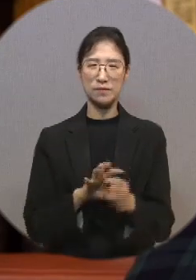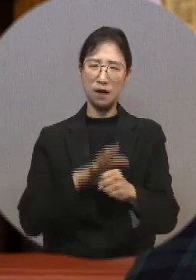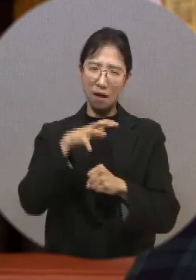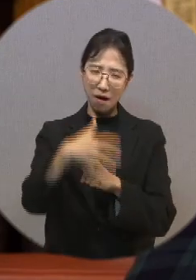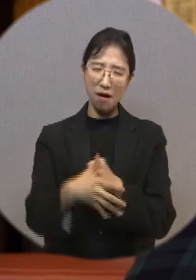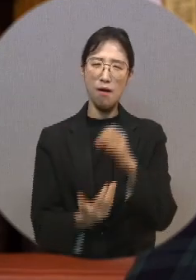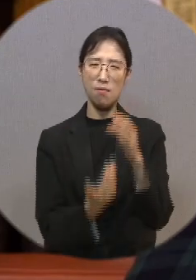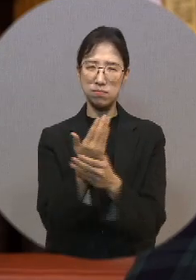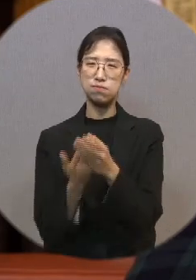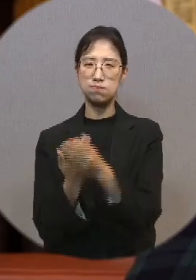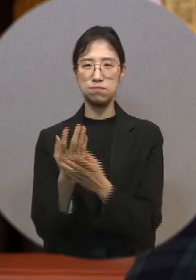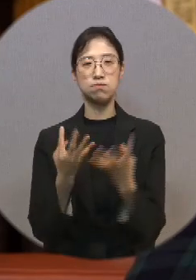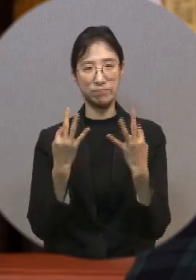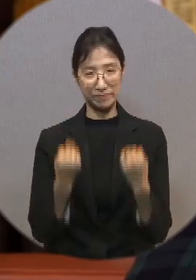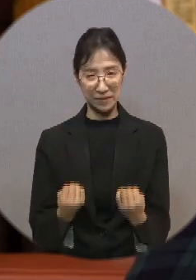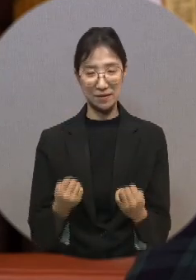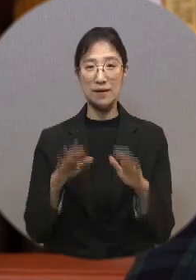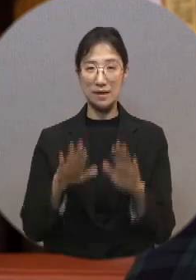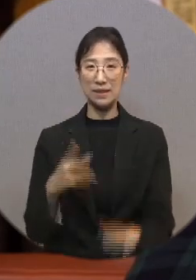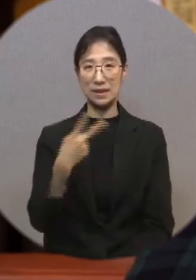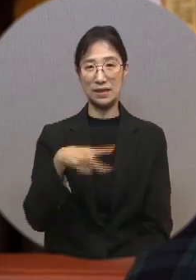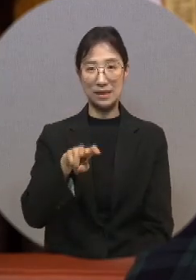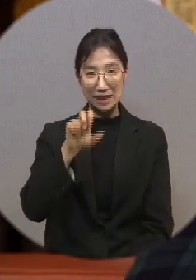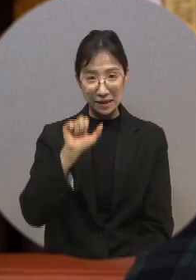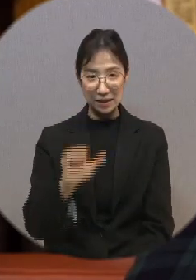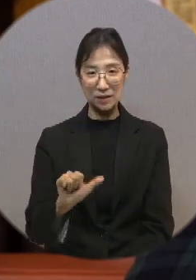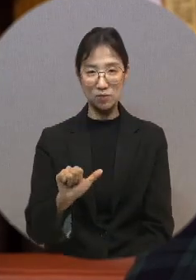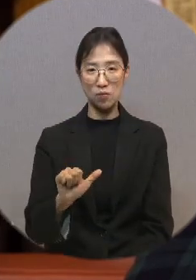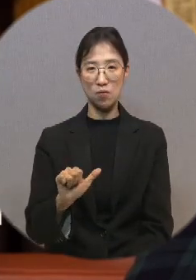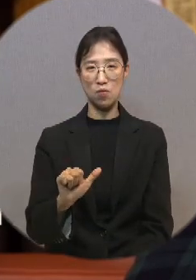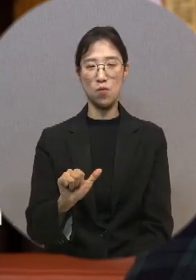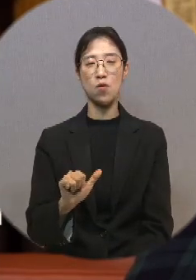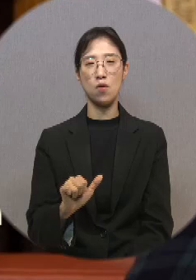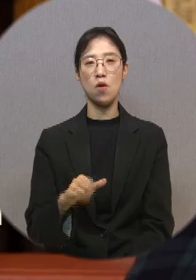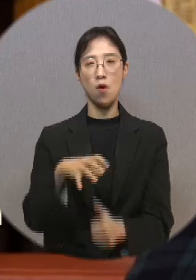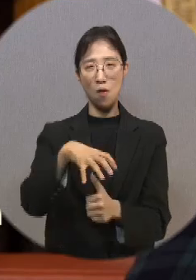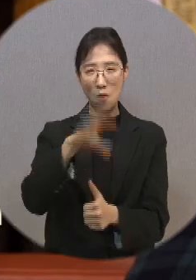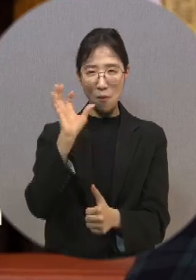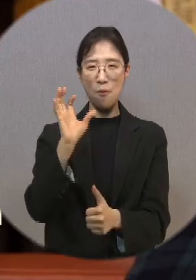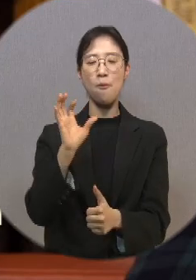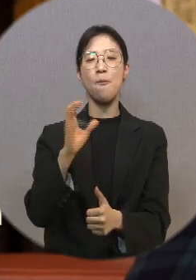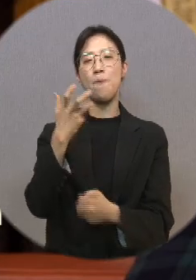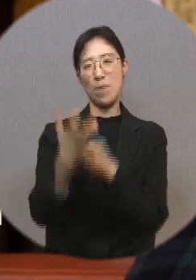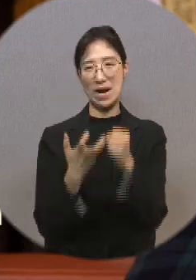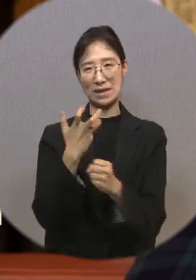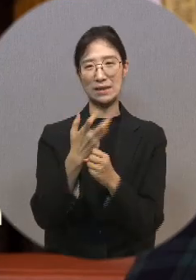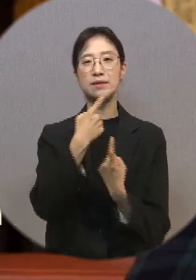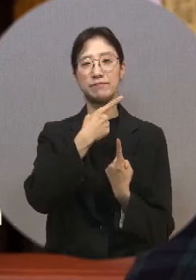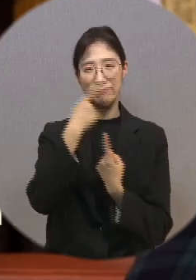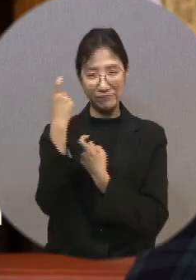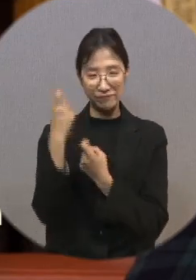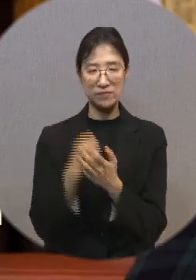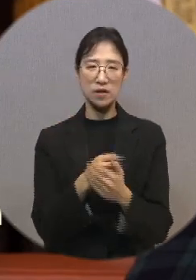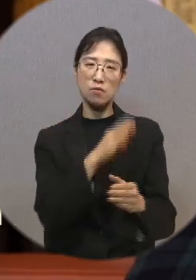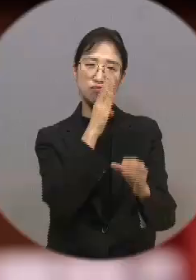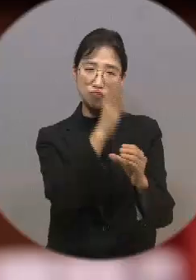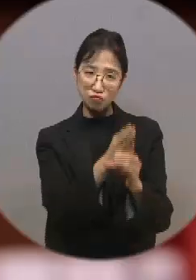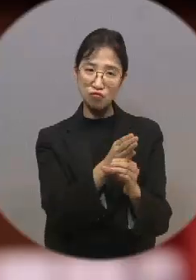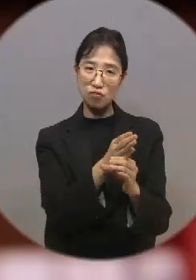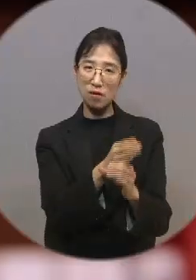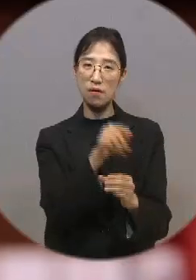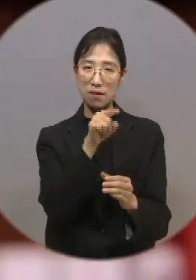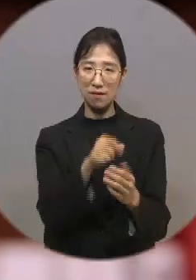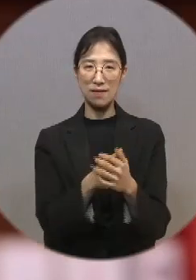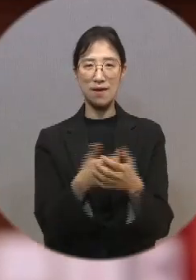일들이 벌어지고 있는데요. 2025년은 우리가 광복을 맞은 지 80주년이 되는 해입니다. 그런데 북한에서도